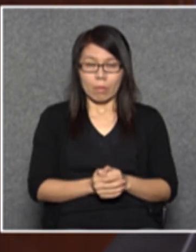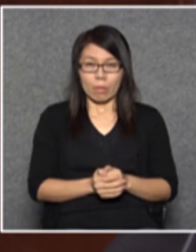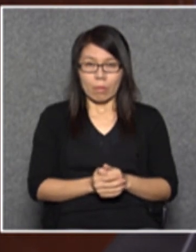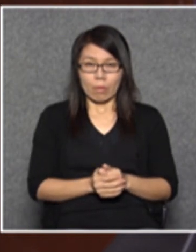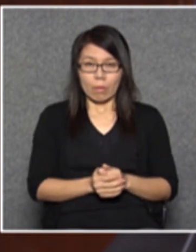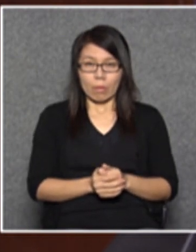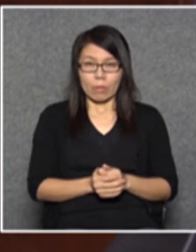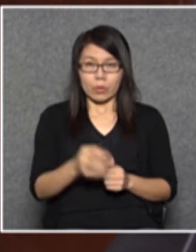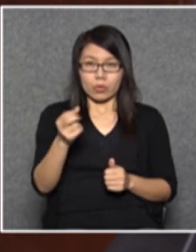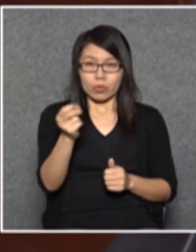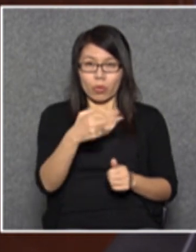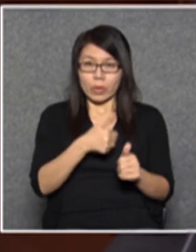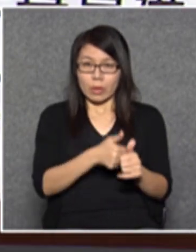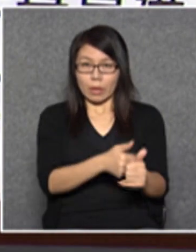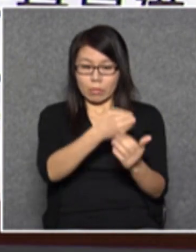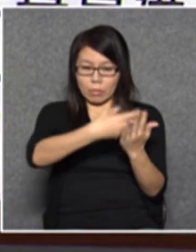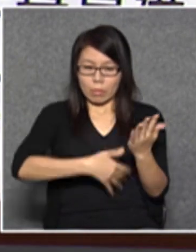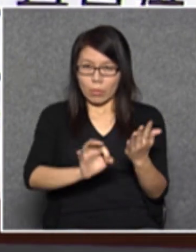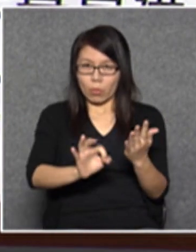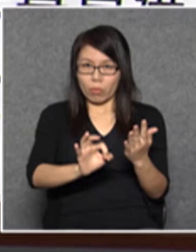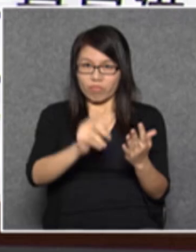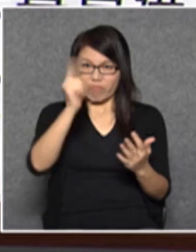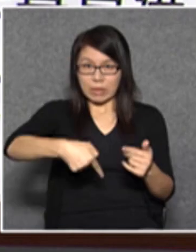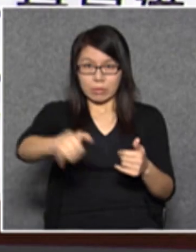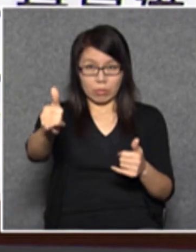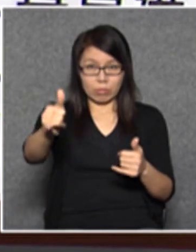你，如果再不守規矩，你要立即離開會議廳。